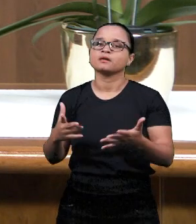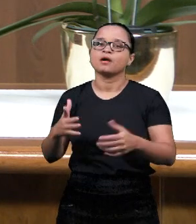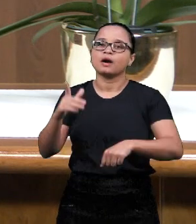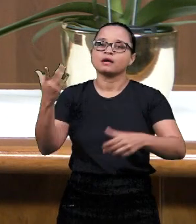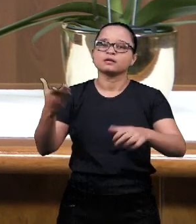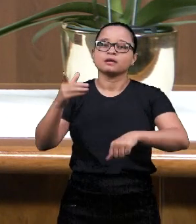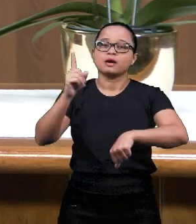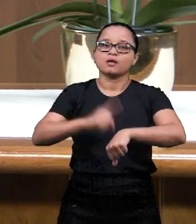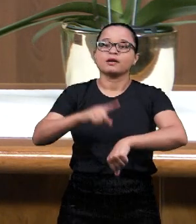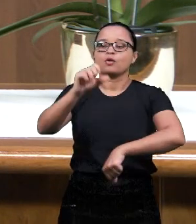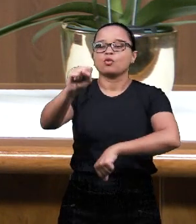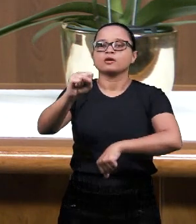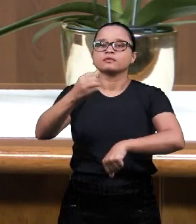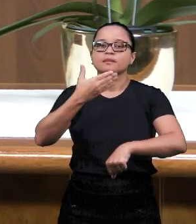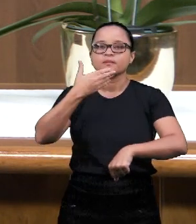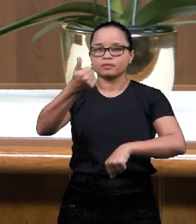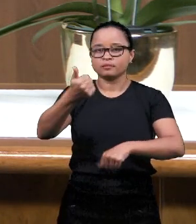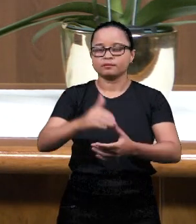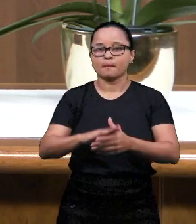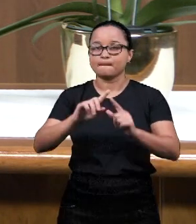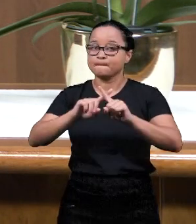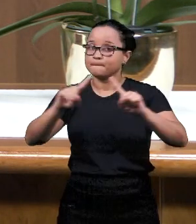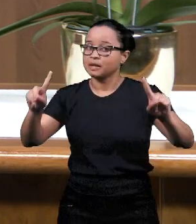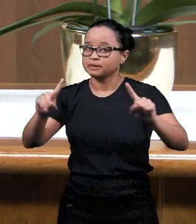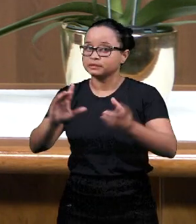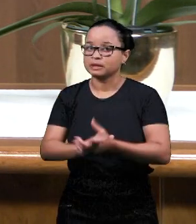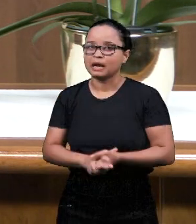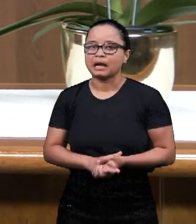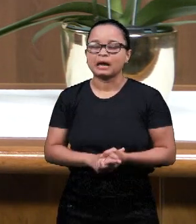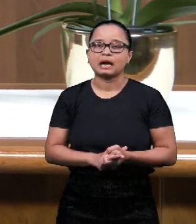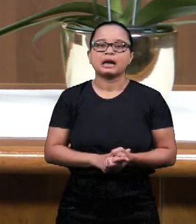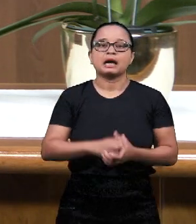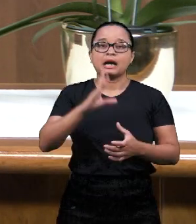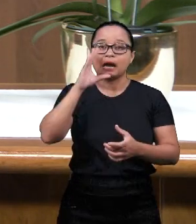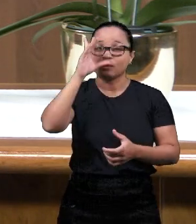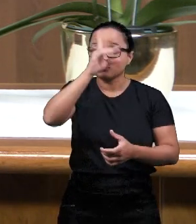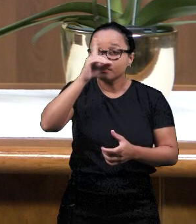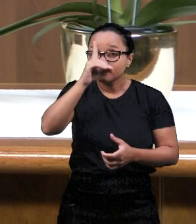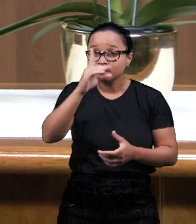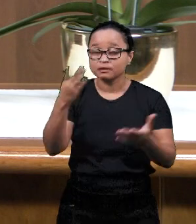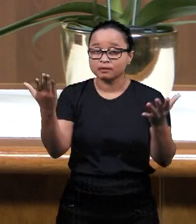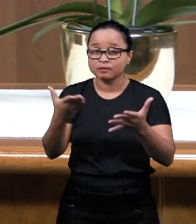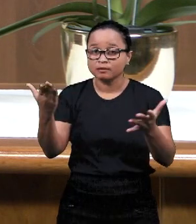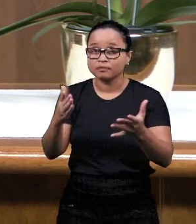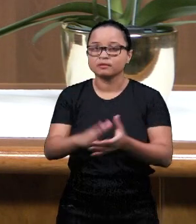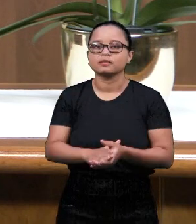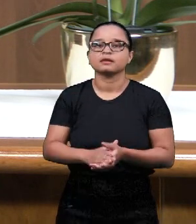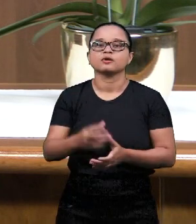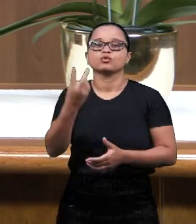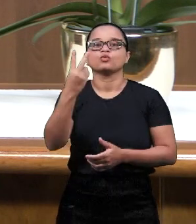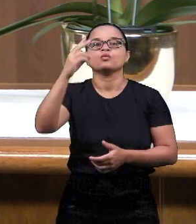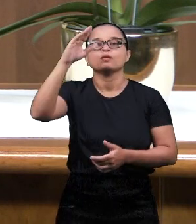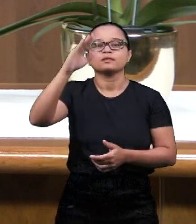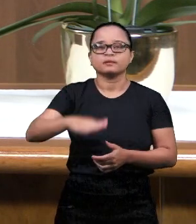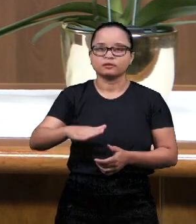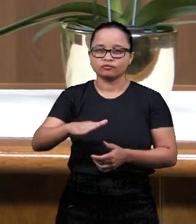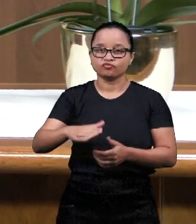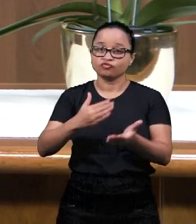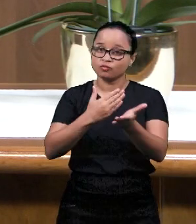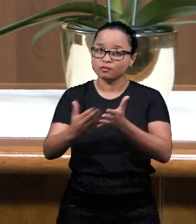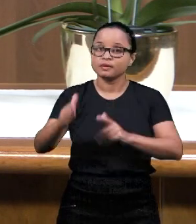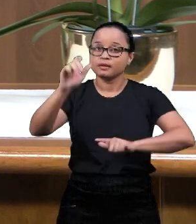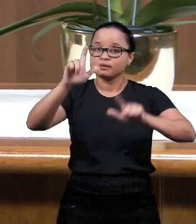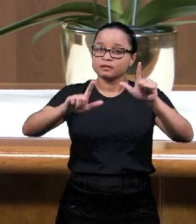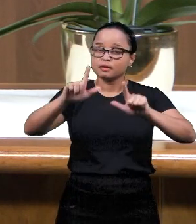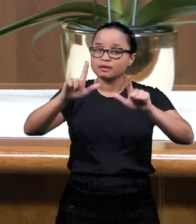l'horaire est passé à 8 heures. Mais les dimanches, maintenant, à 14 heures pile, on commence la transmission en annonçant